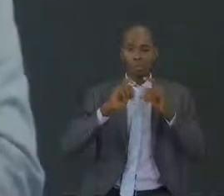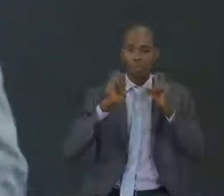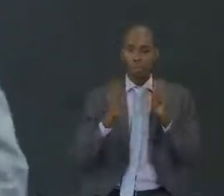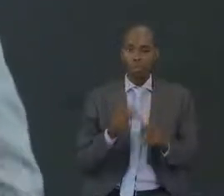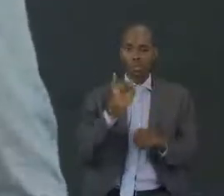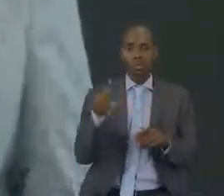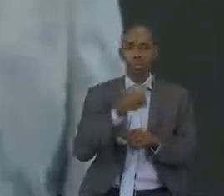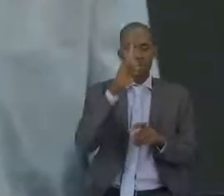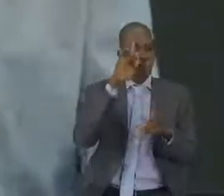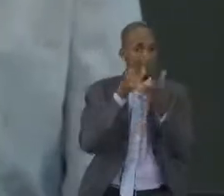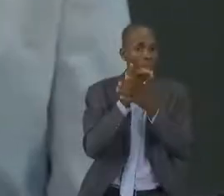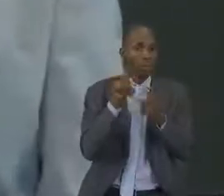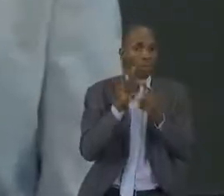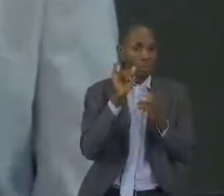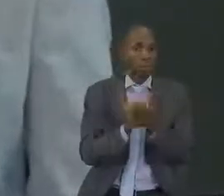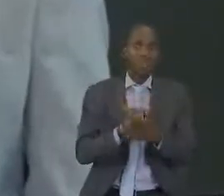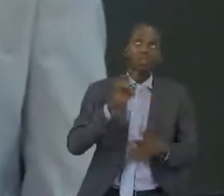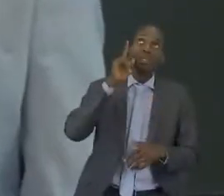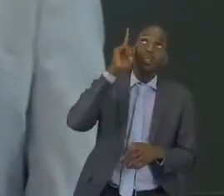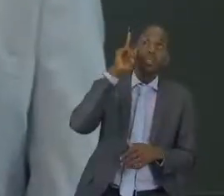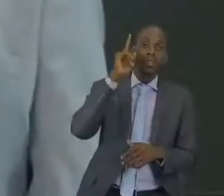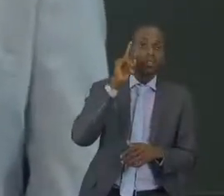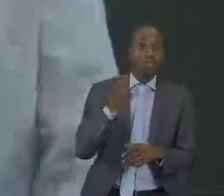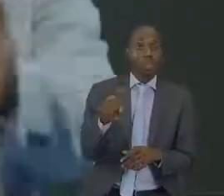manière, lui,